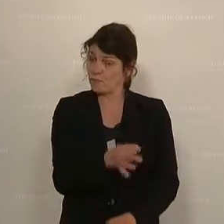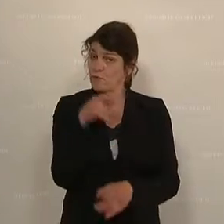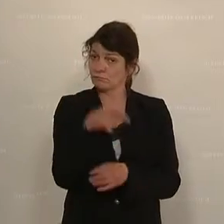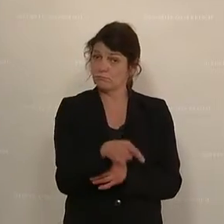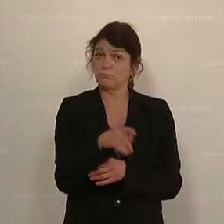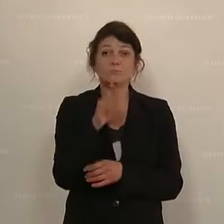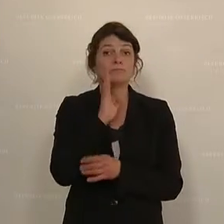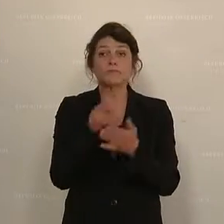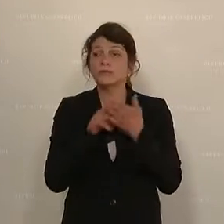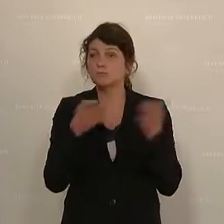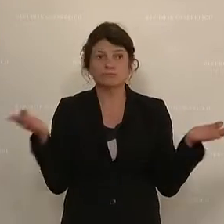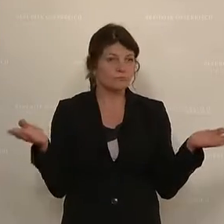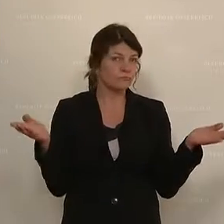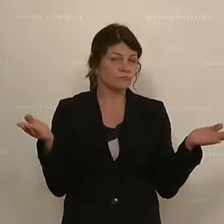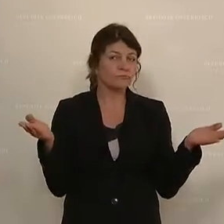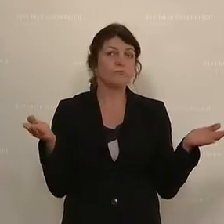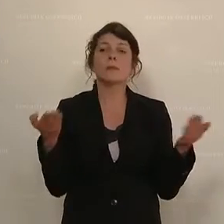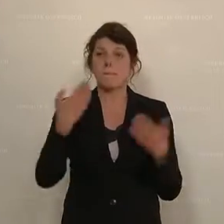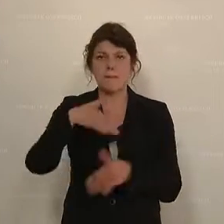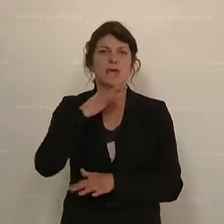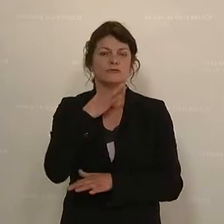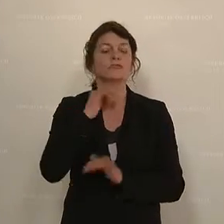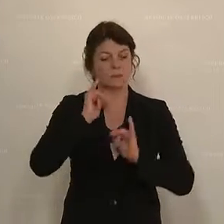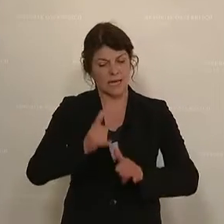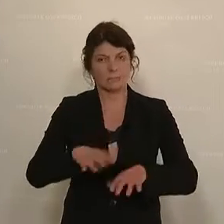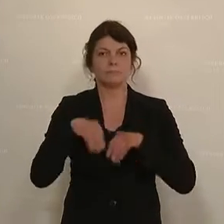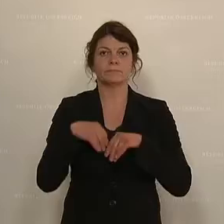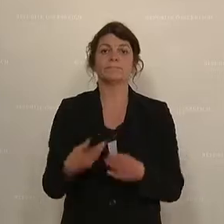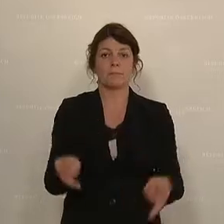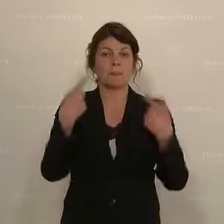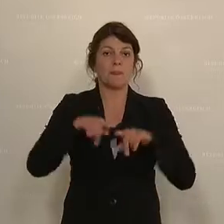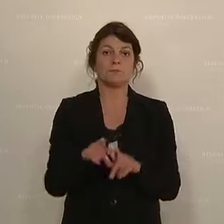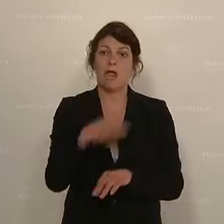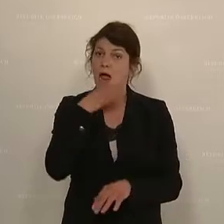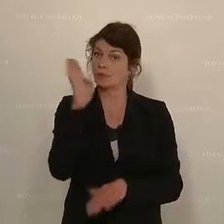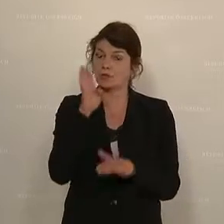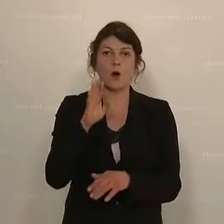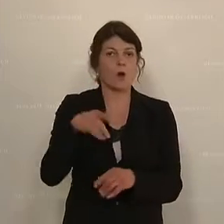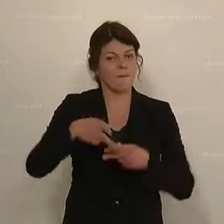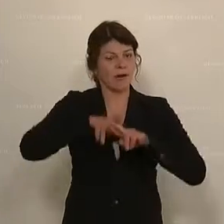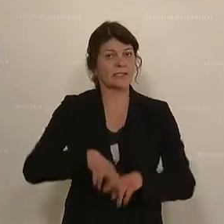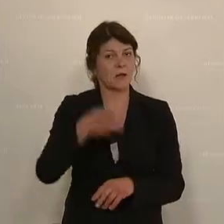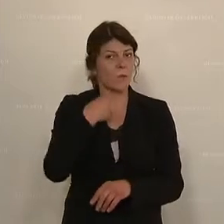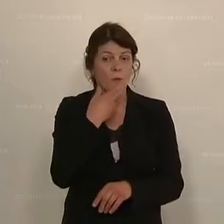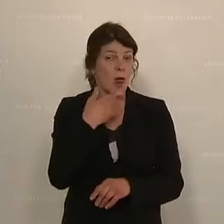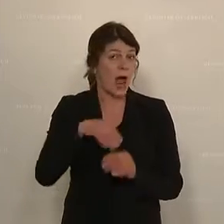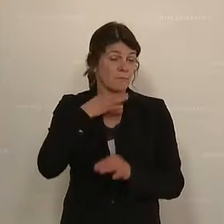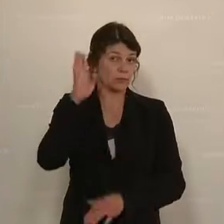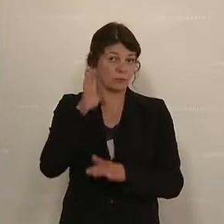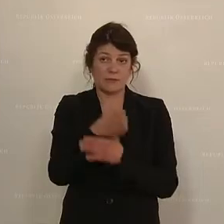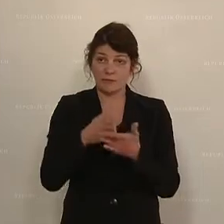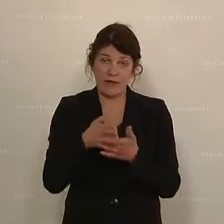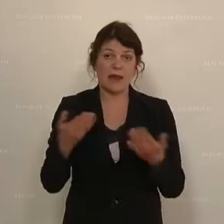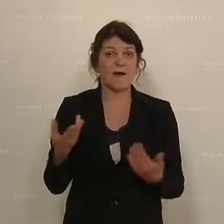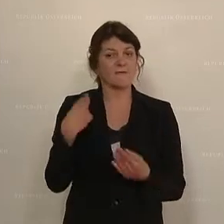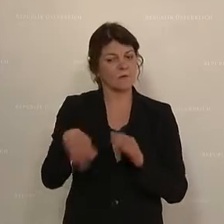aus? Das ist mit Mehrheit angenommen. Schließlich kommen wir zur Abstimmung über die restlichen, noch nicht abgestimmten Teile